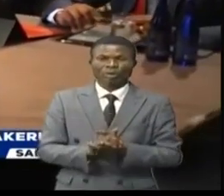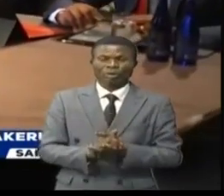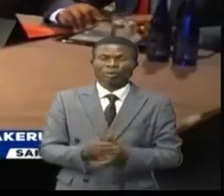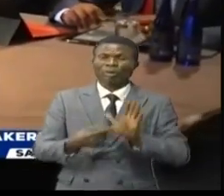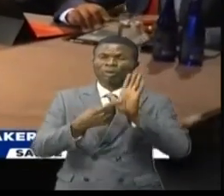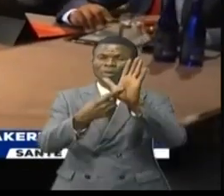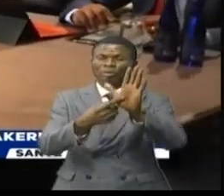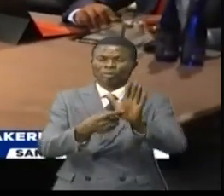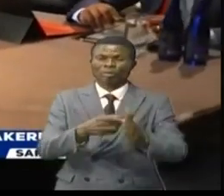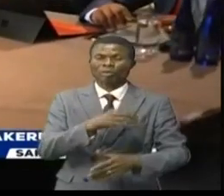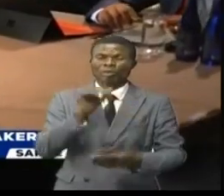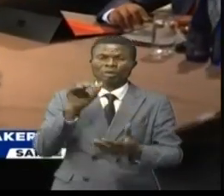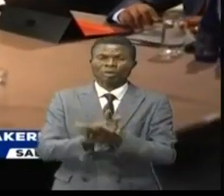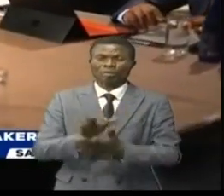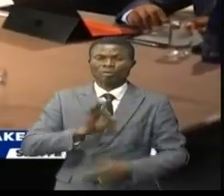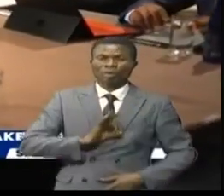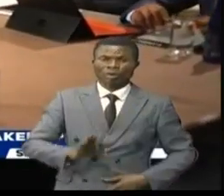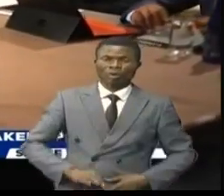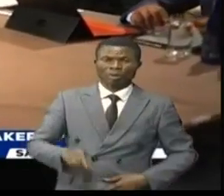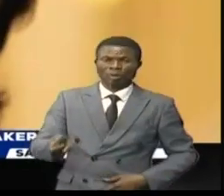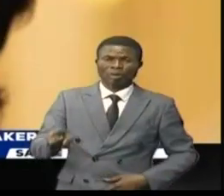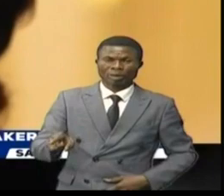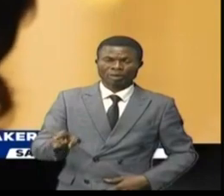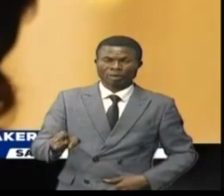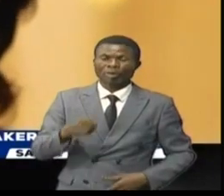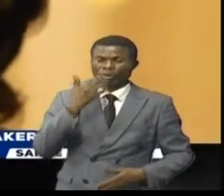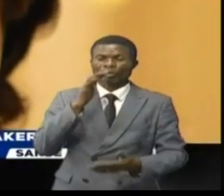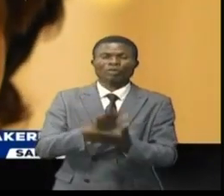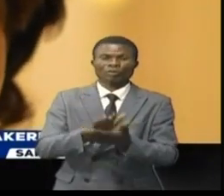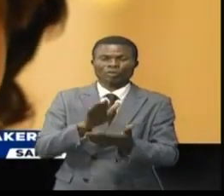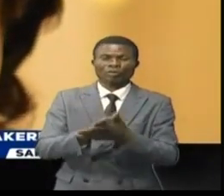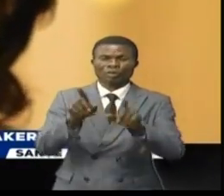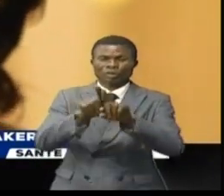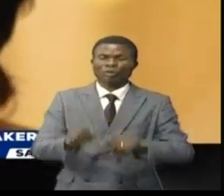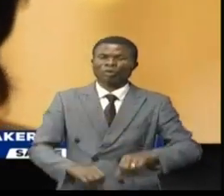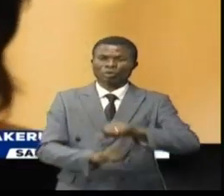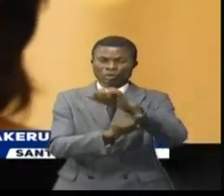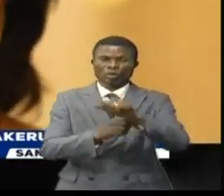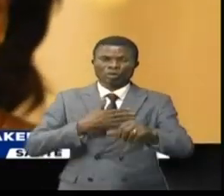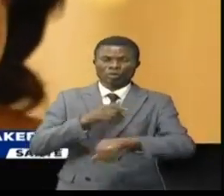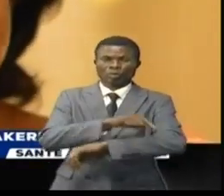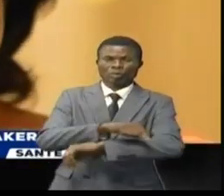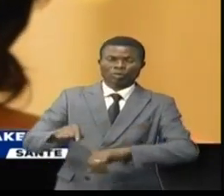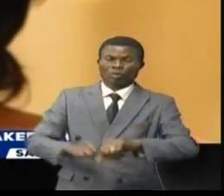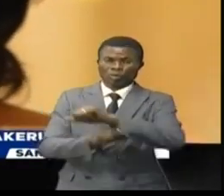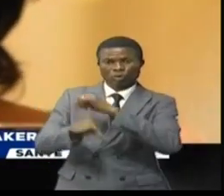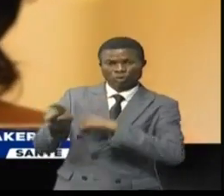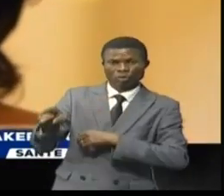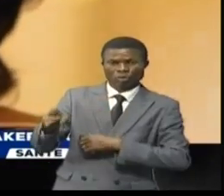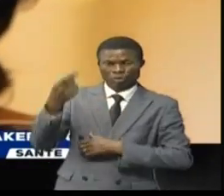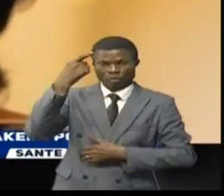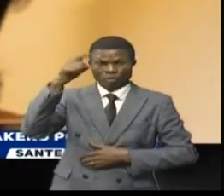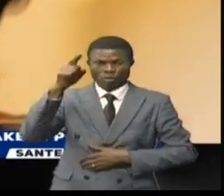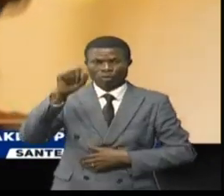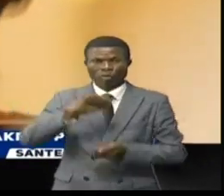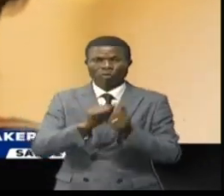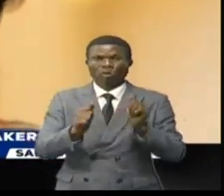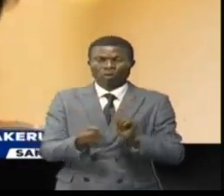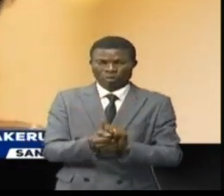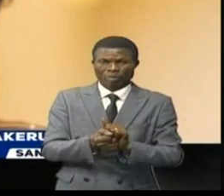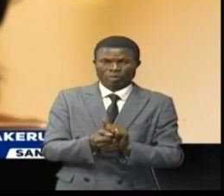J'ai présenté à Madame, à la Première Dame, toutes mes félicitations, mais aussi le soutien de mon bureau en ce qu'il s'agit